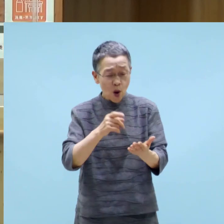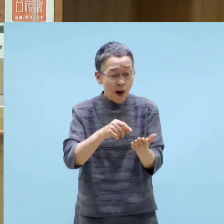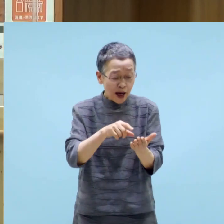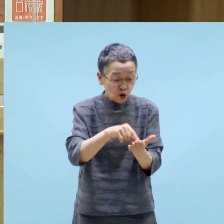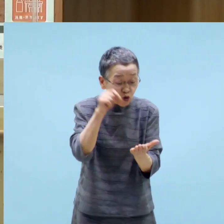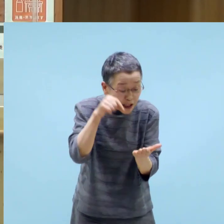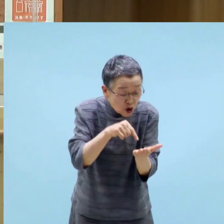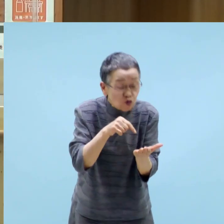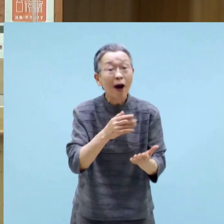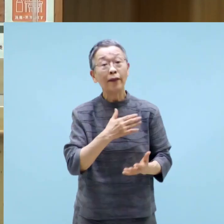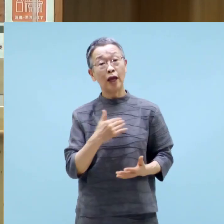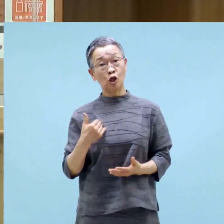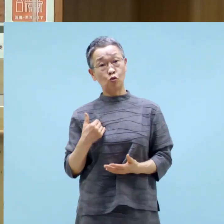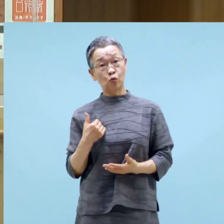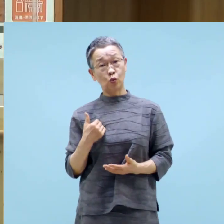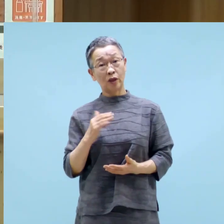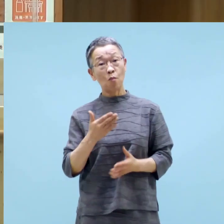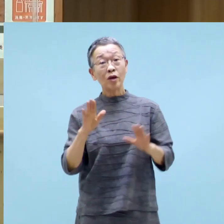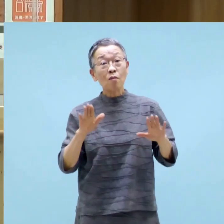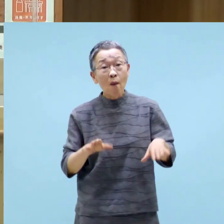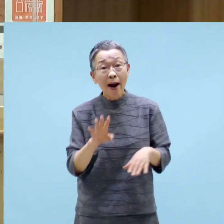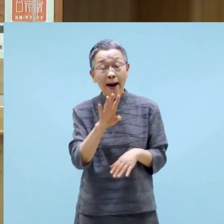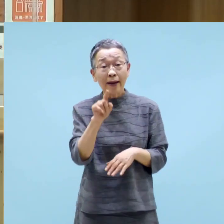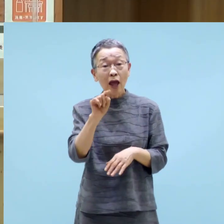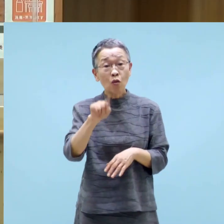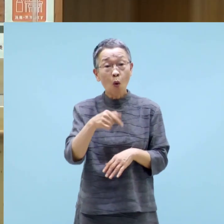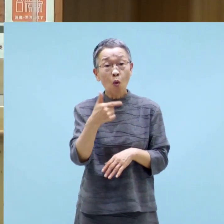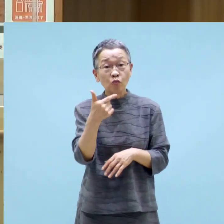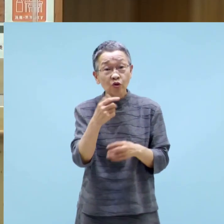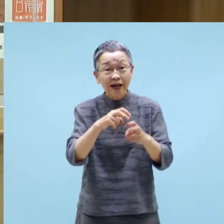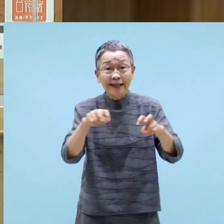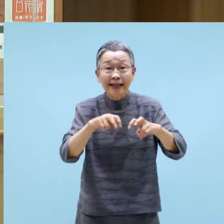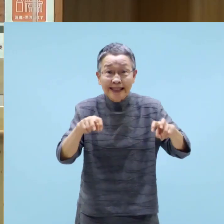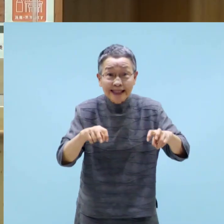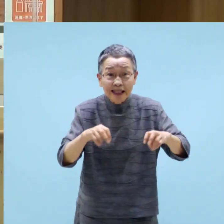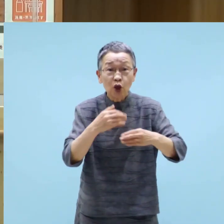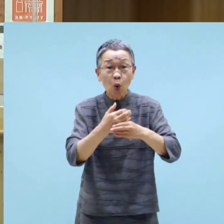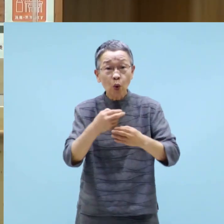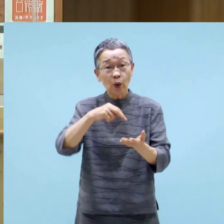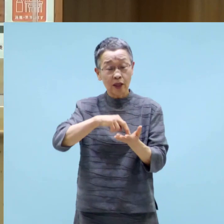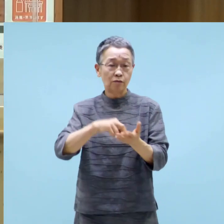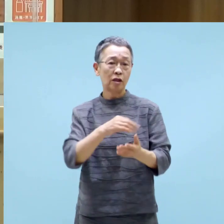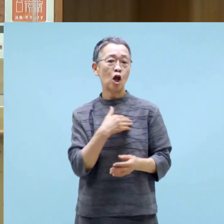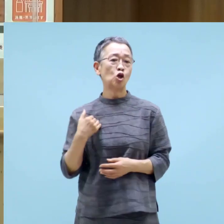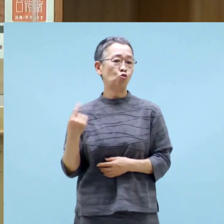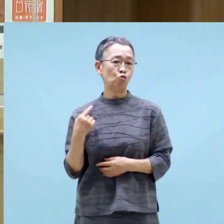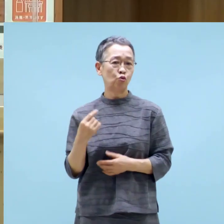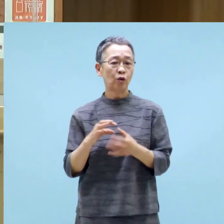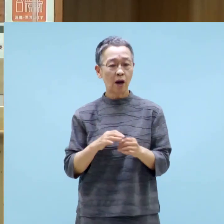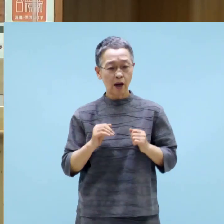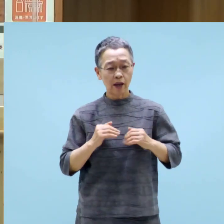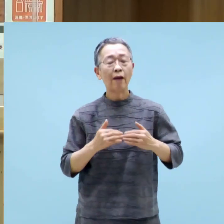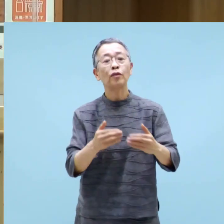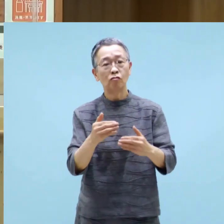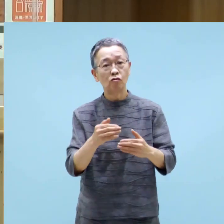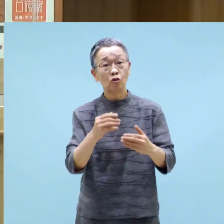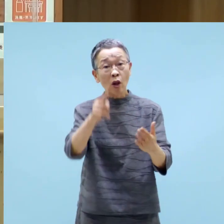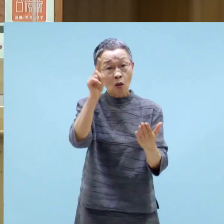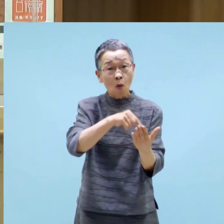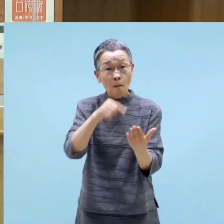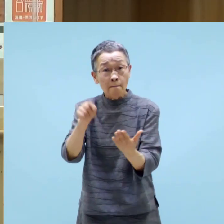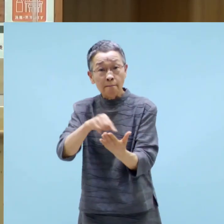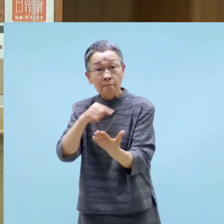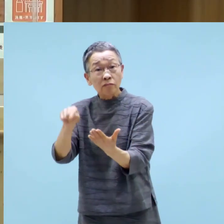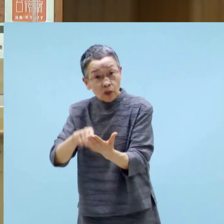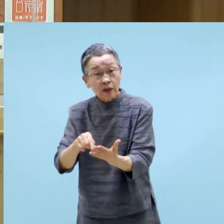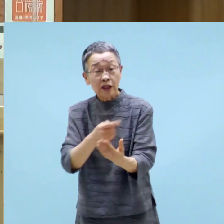その後、うちの場合はゲノム解析までどうとしてはできるので、やってます。で、その処理能力についても増や